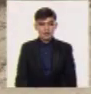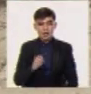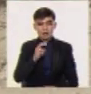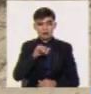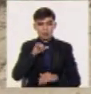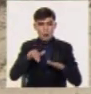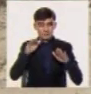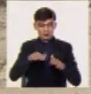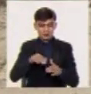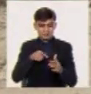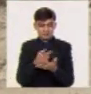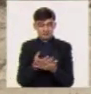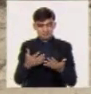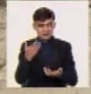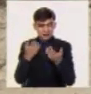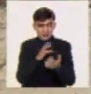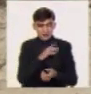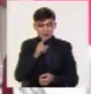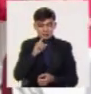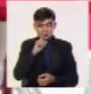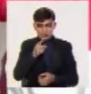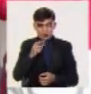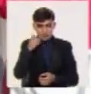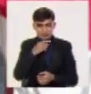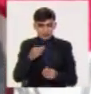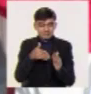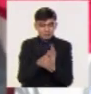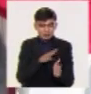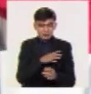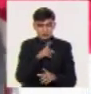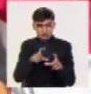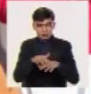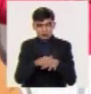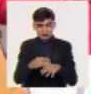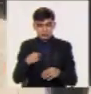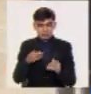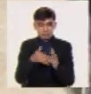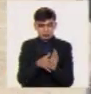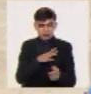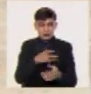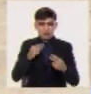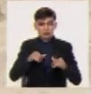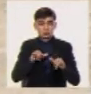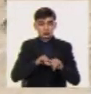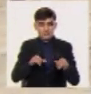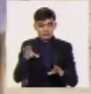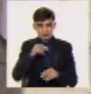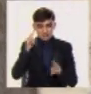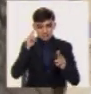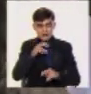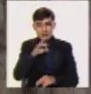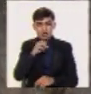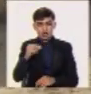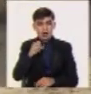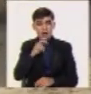Ақтауда бір топ үлескер осыдан бір жарым жыл бұрын үйге деп салған ақшаларының қайда кеткенін біле алмай дал болып жүр. Рич Ақтау